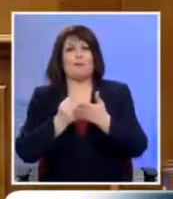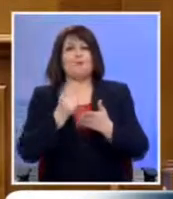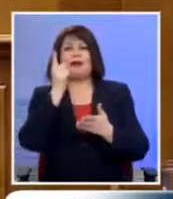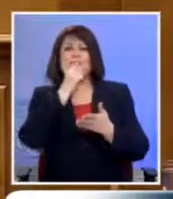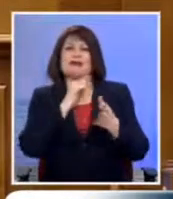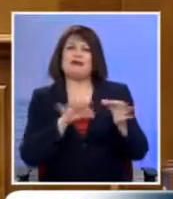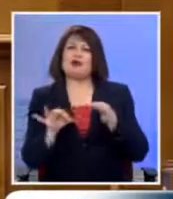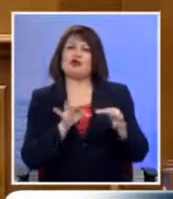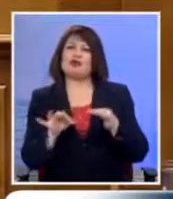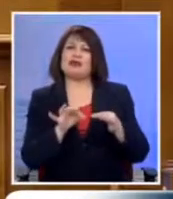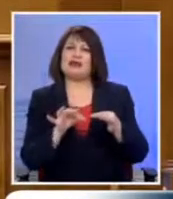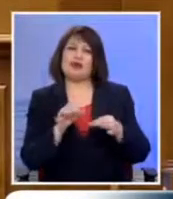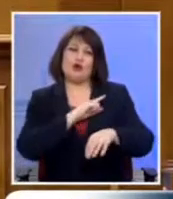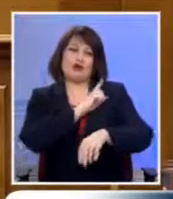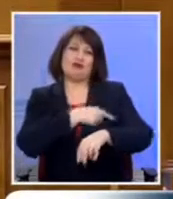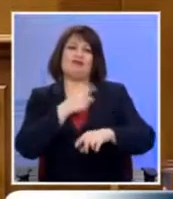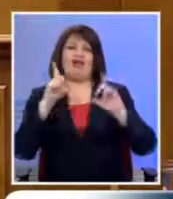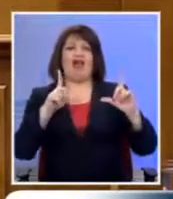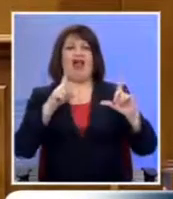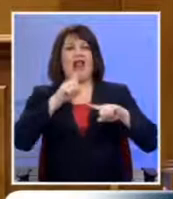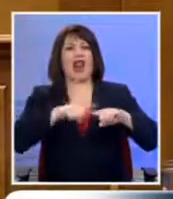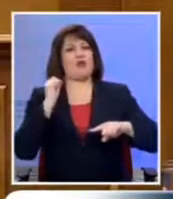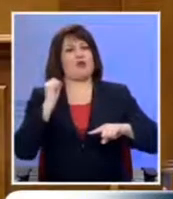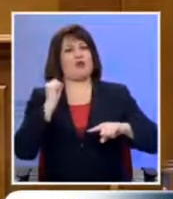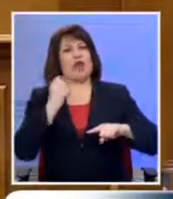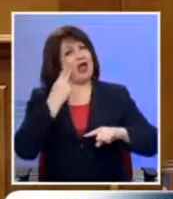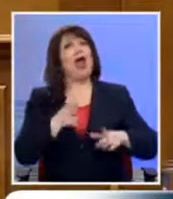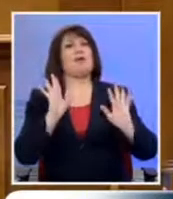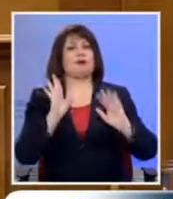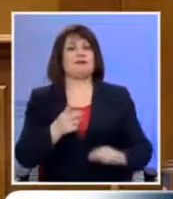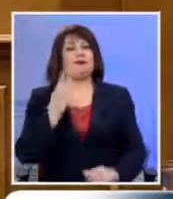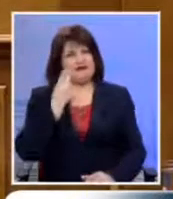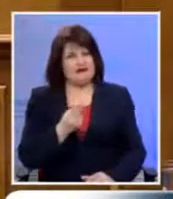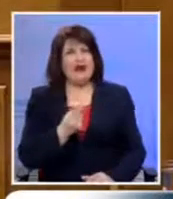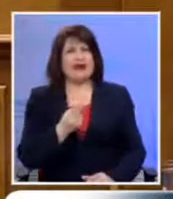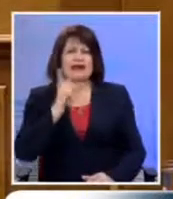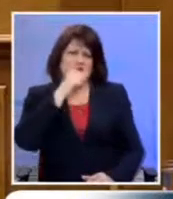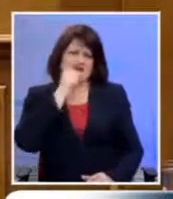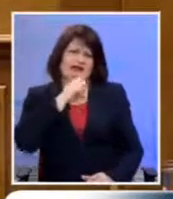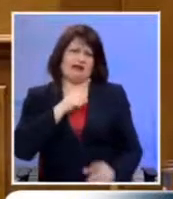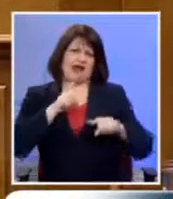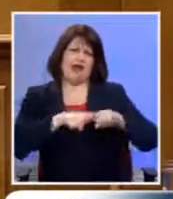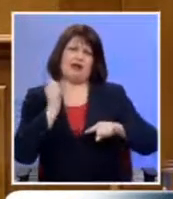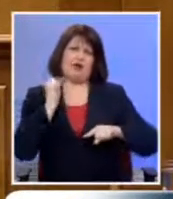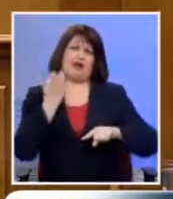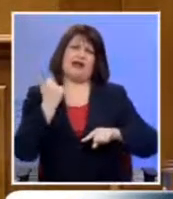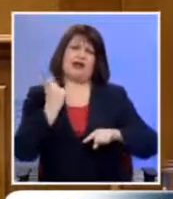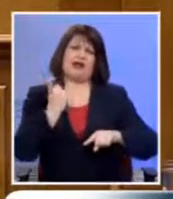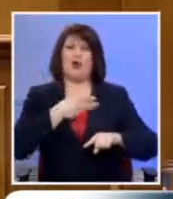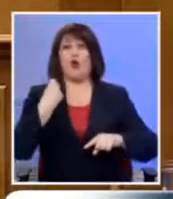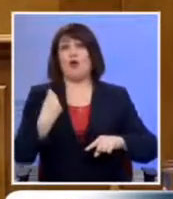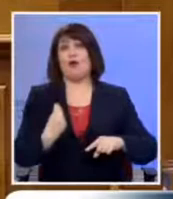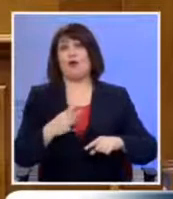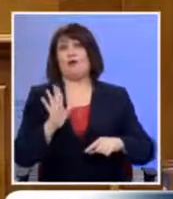της ισχυρής Ελλάδας. Εκεί φάνηκε πόσο τα λόγια αυτά ήταν ψεύτικα, ούτε καν όμορφα από